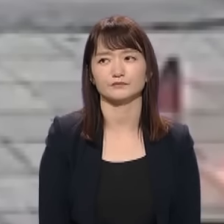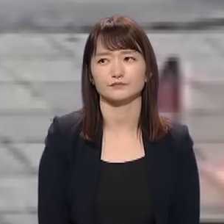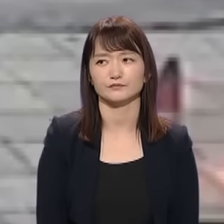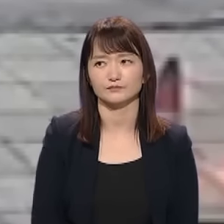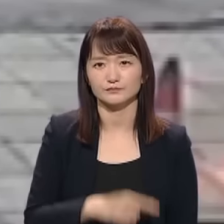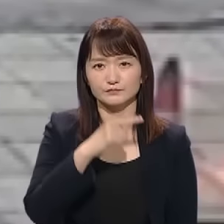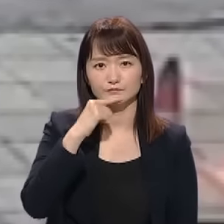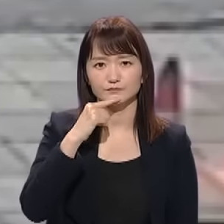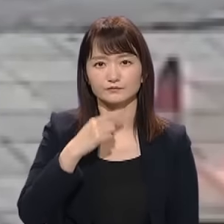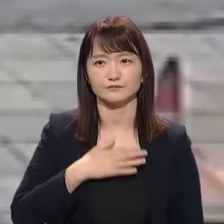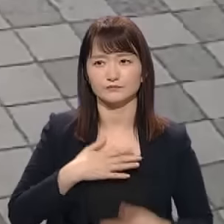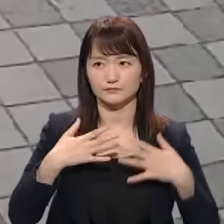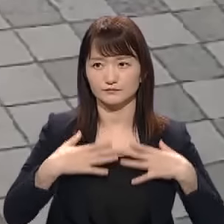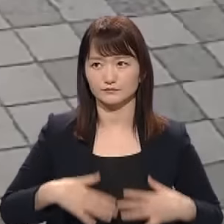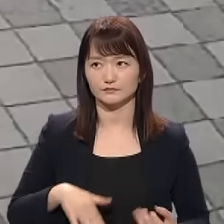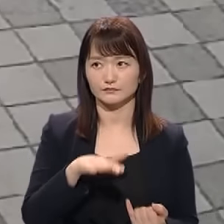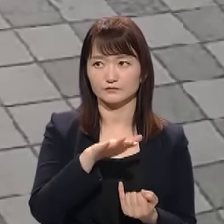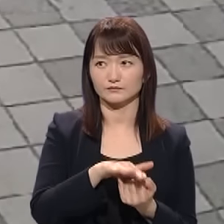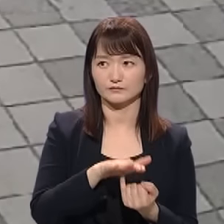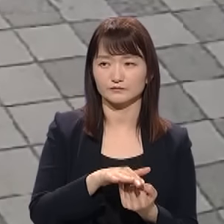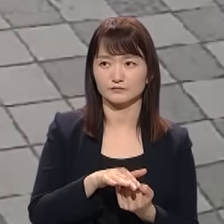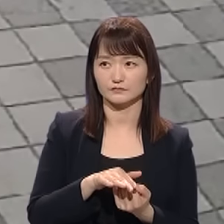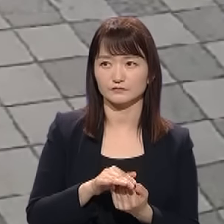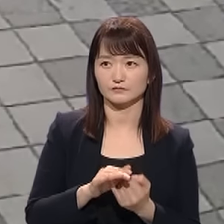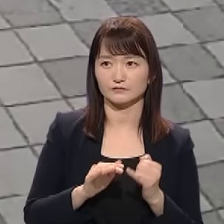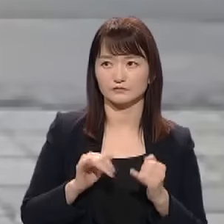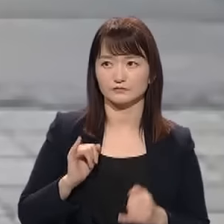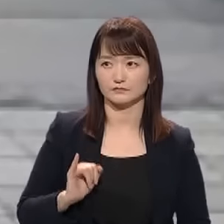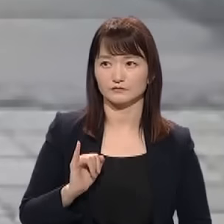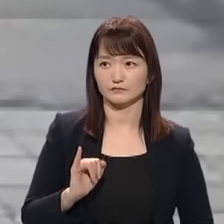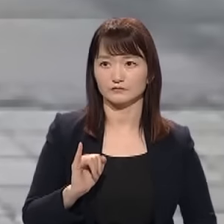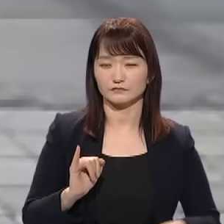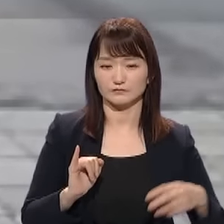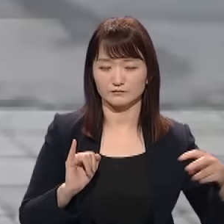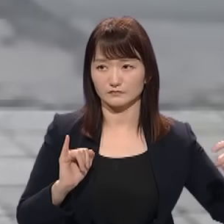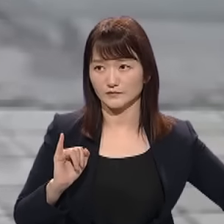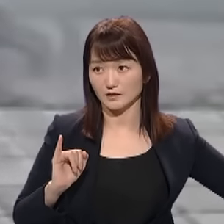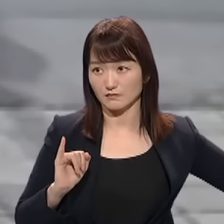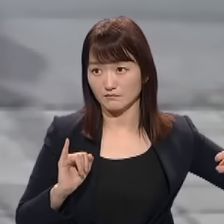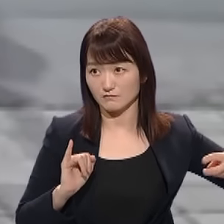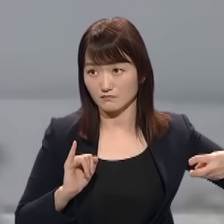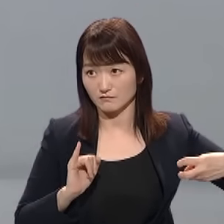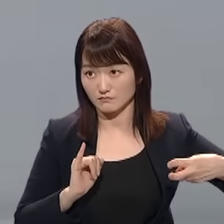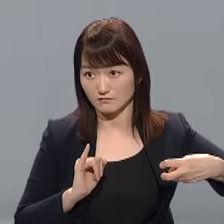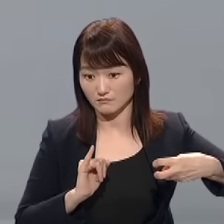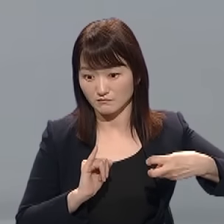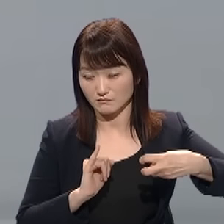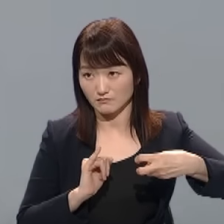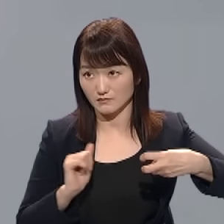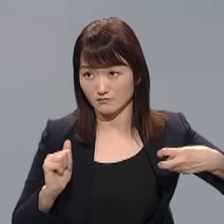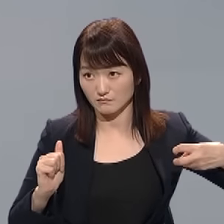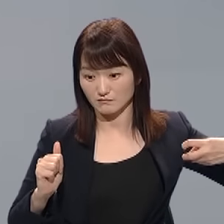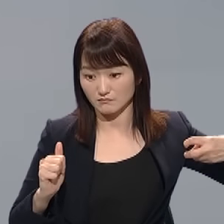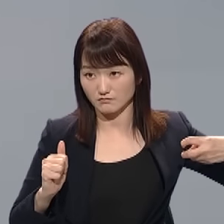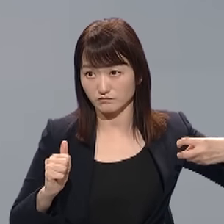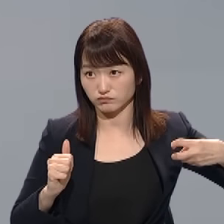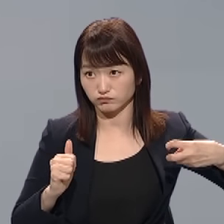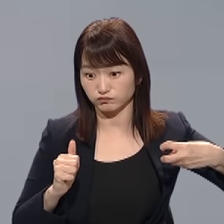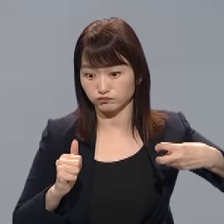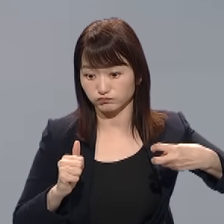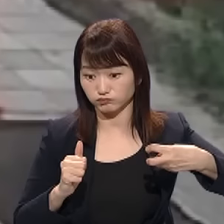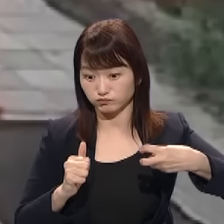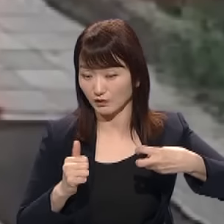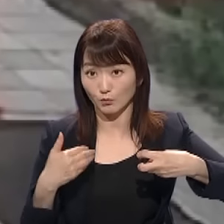네, 빨간 옷을 입은 소년이 걸어가는데 반대편에서 버스 한 대가 달려옵니다. 거의 부딪힐 듯 가까이 다가왔는데도 전혀